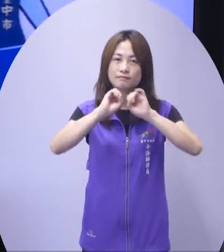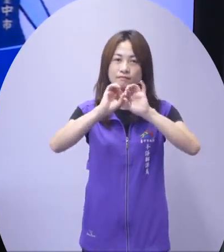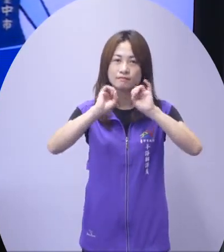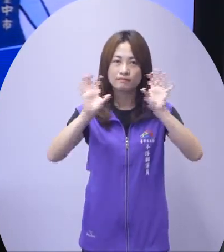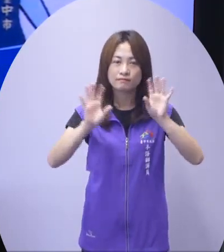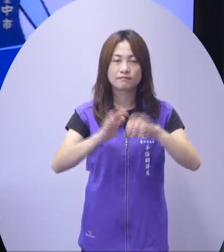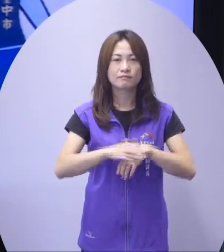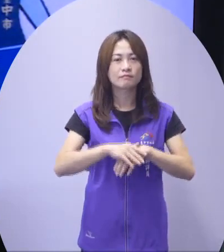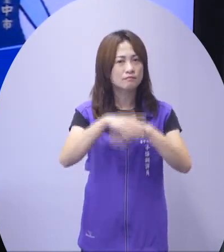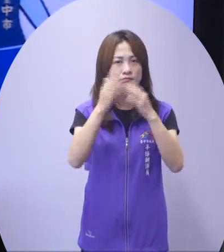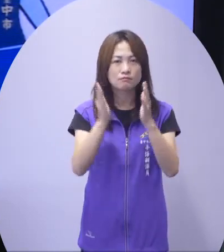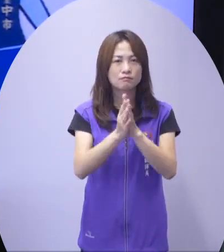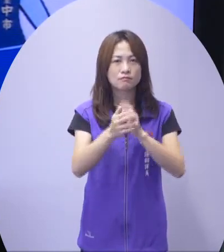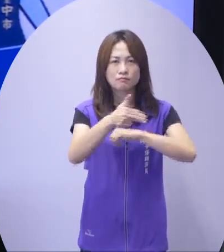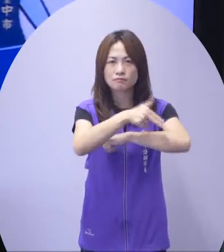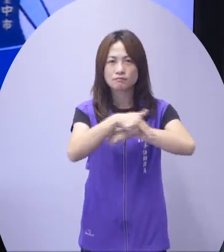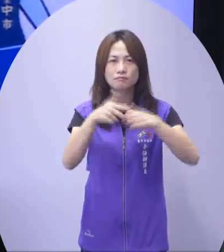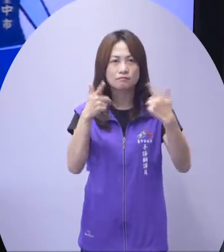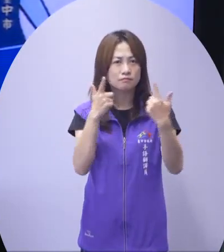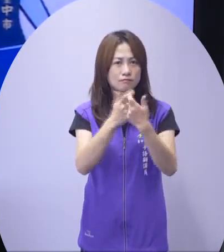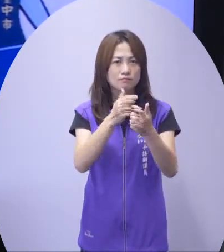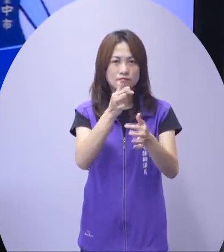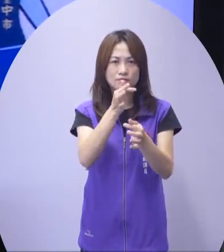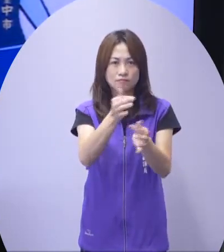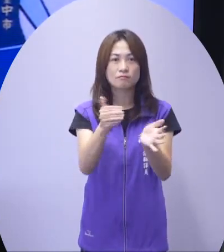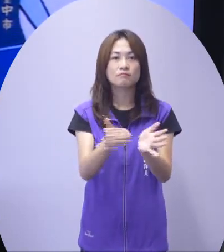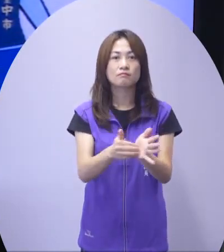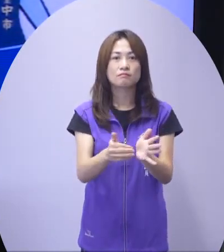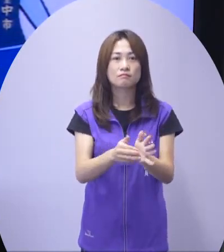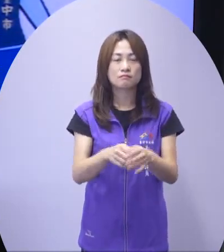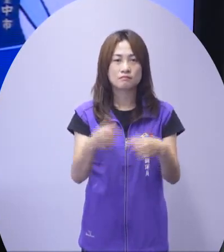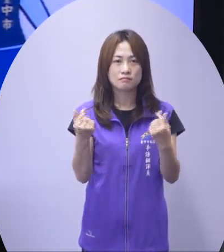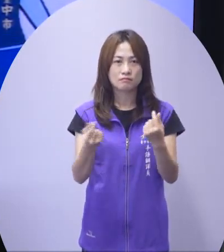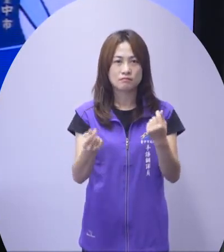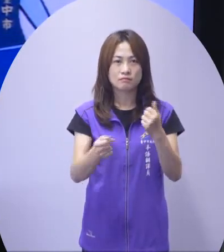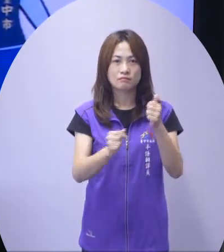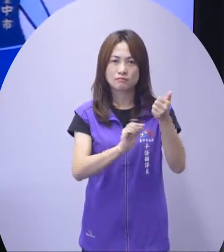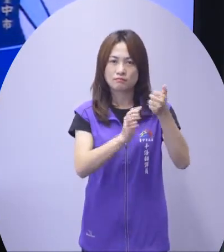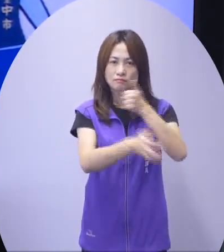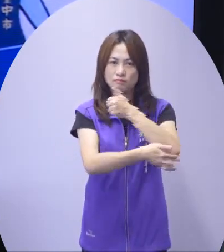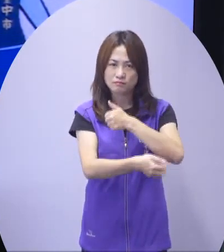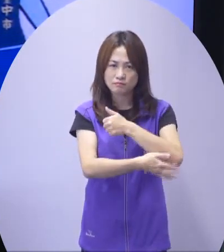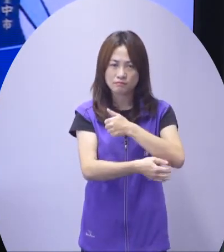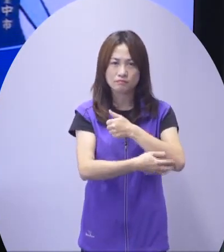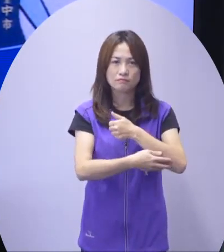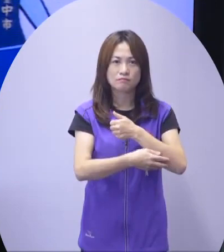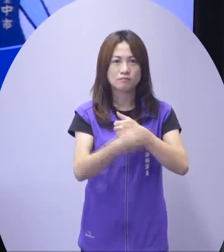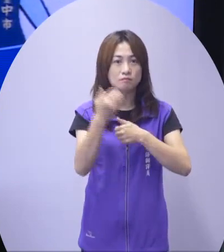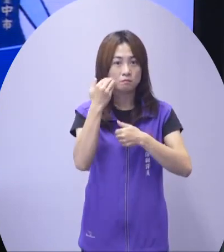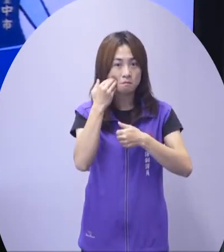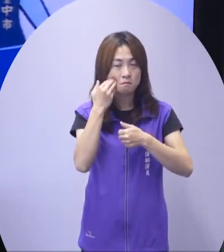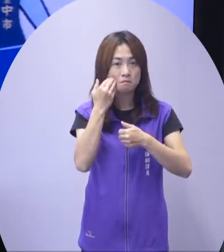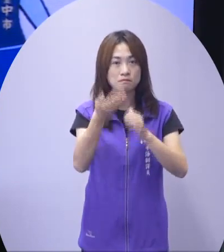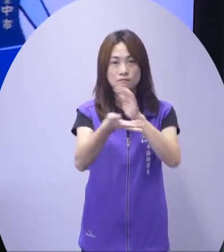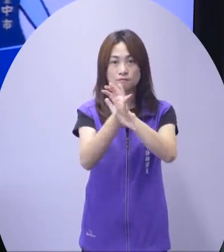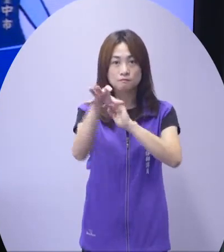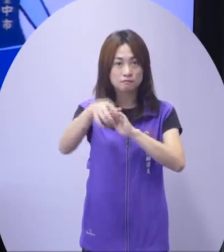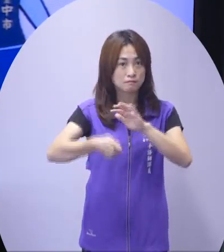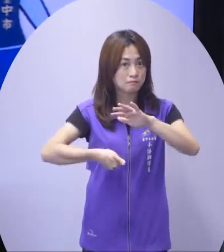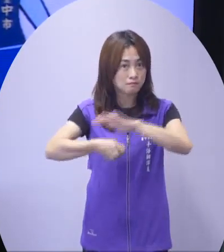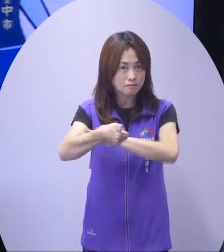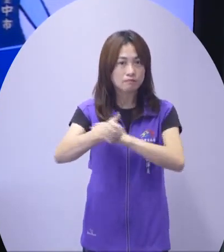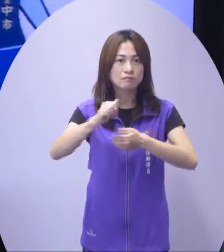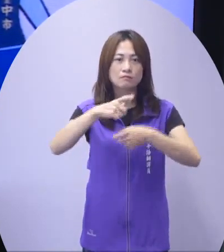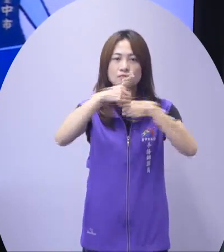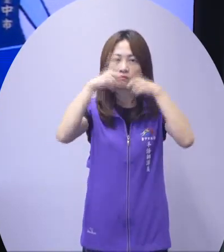划好相关的防疫计划。那包括工作人员及游客进入展区，一律戴口罩哦，一律